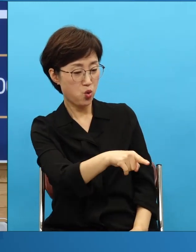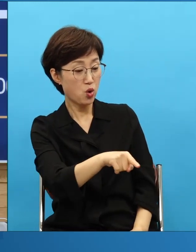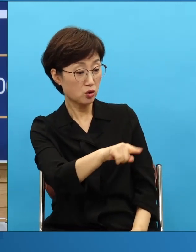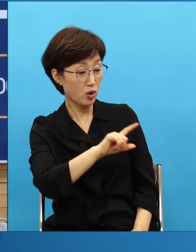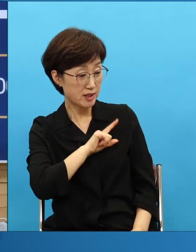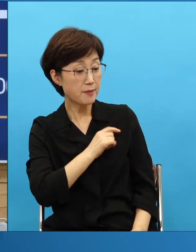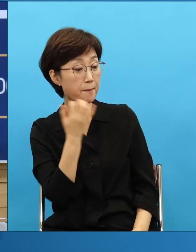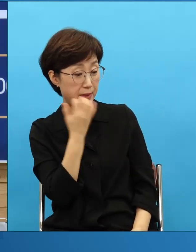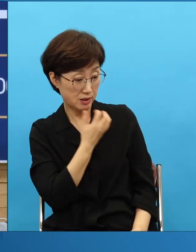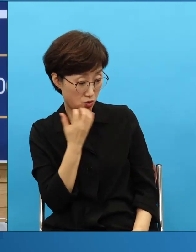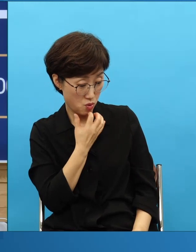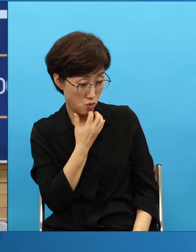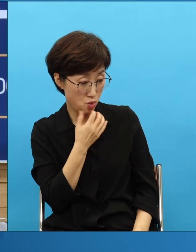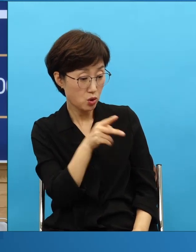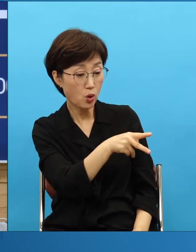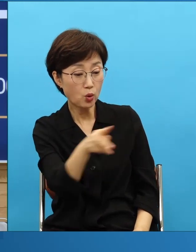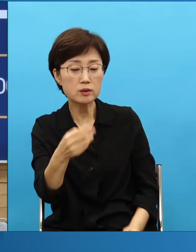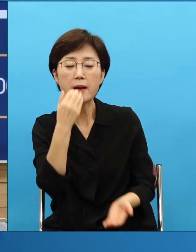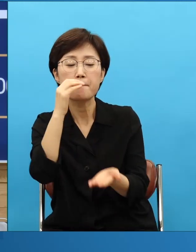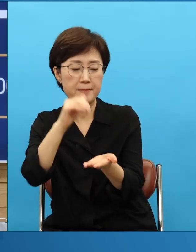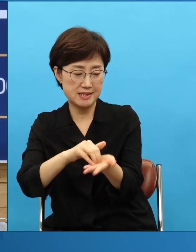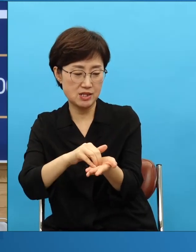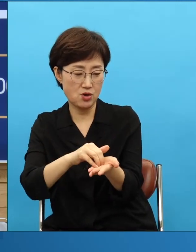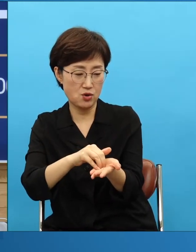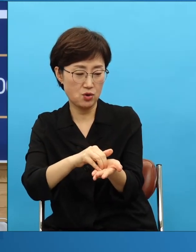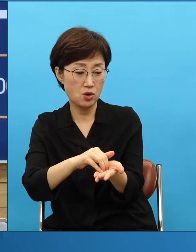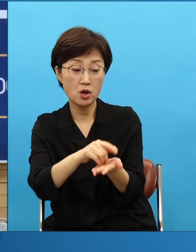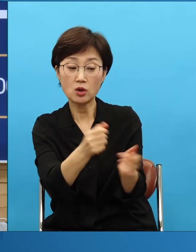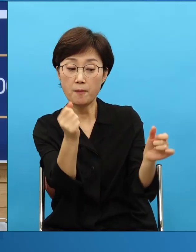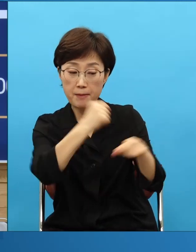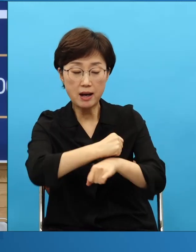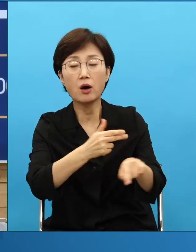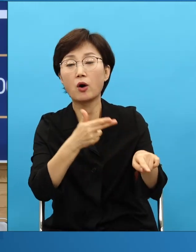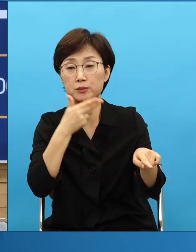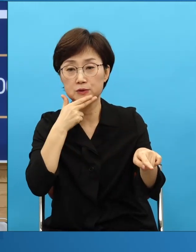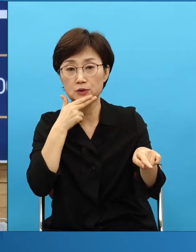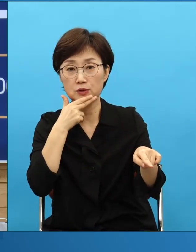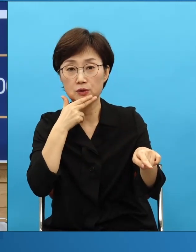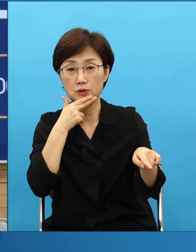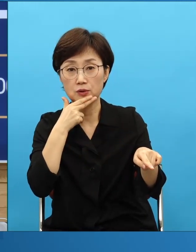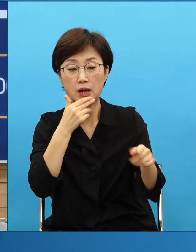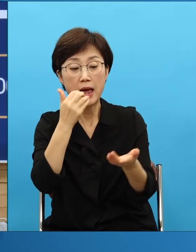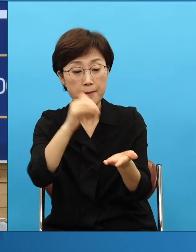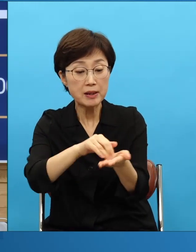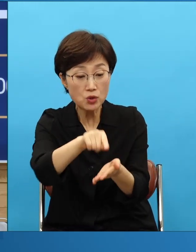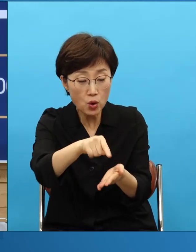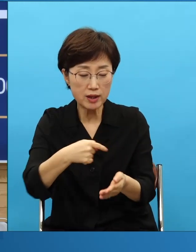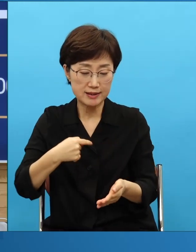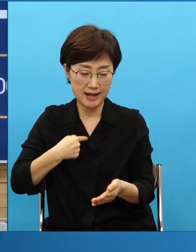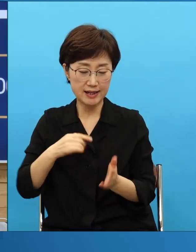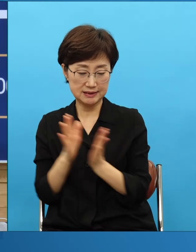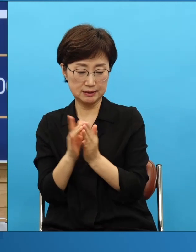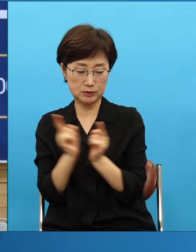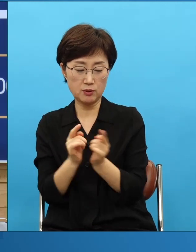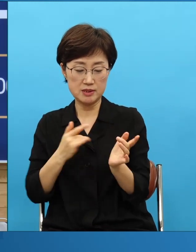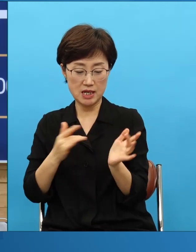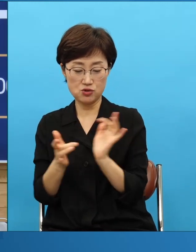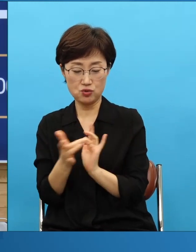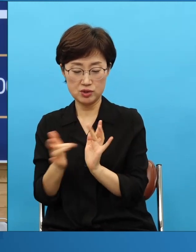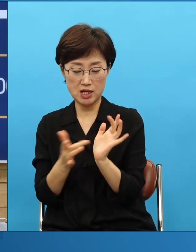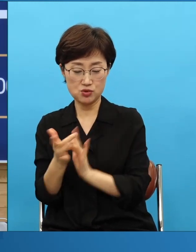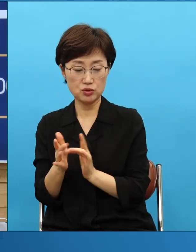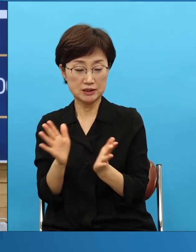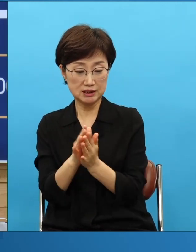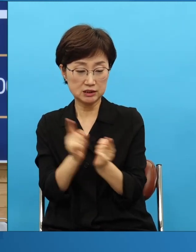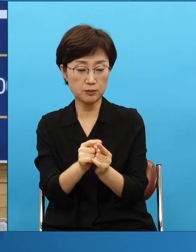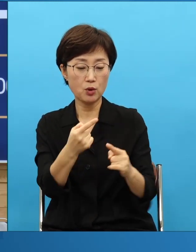are Peter," 너는 반석이라. and he says, "You are 절대 my 망하지 않을 rock. 거다. You will not 그 fail, 반석 위에 내 교회를 내가 세우겠다. and you will not be destroyed. I will